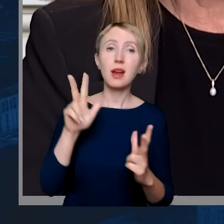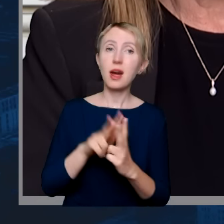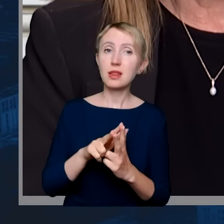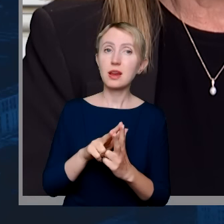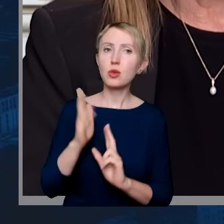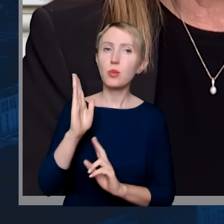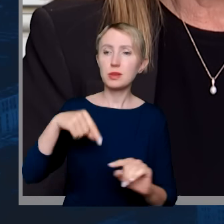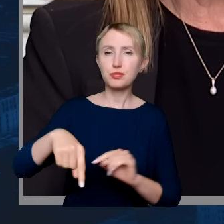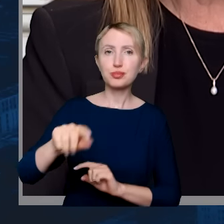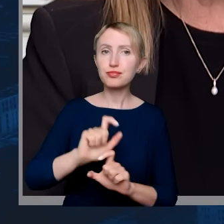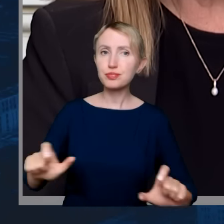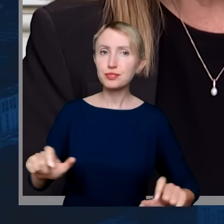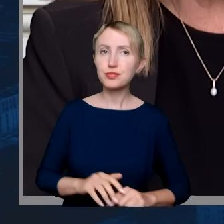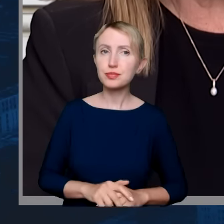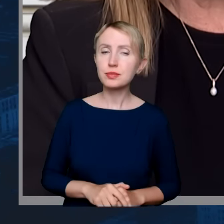najbliższym czasie.